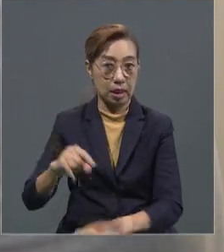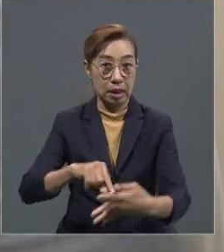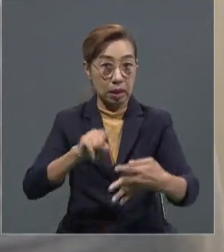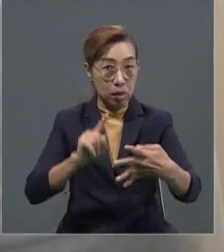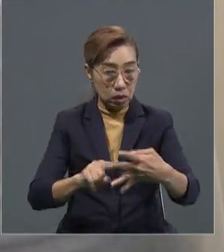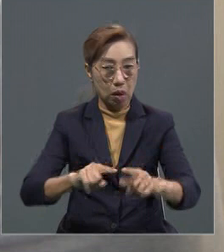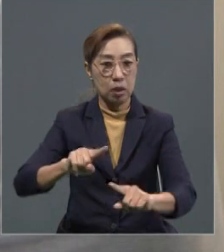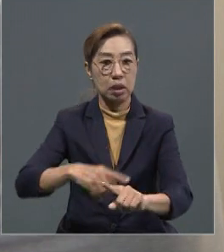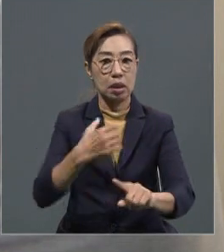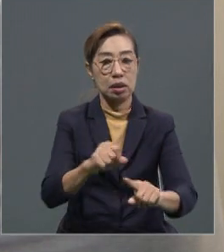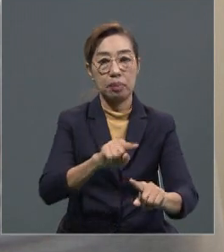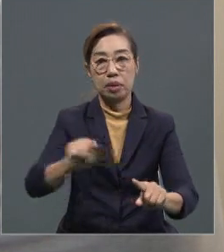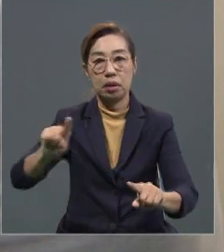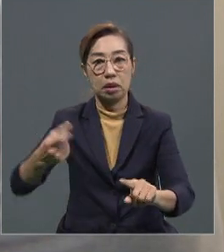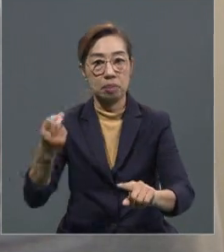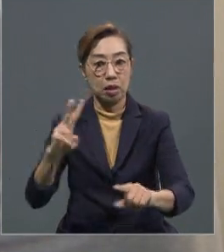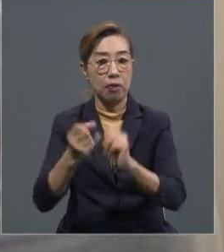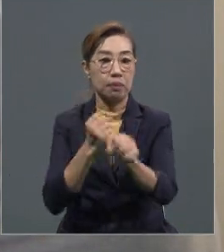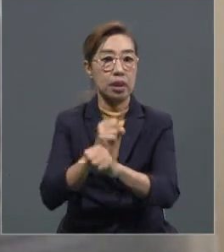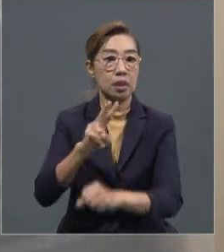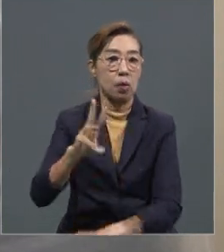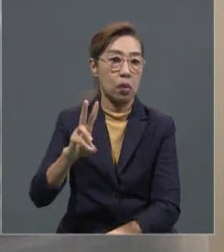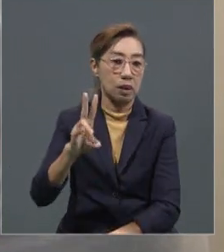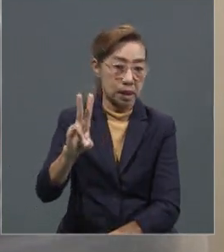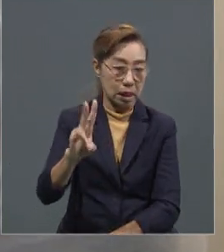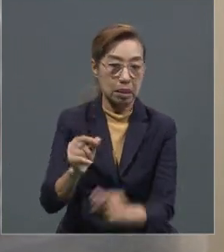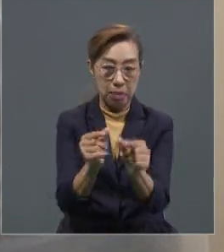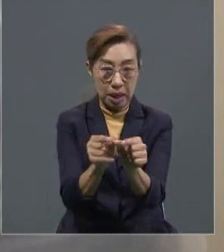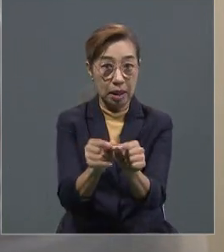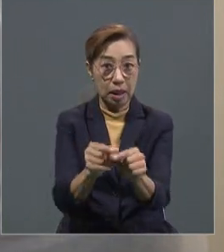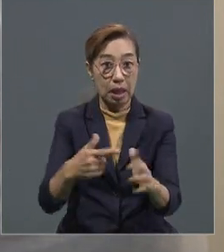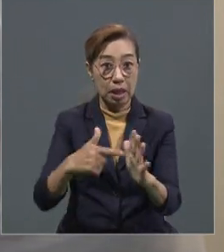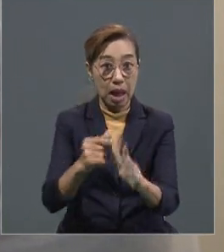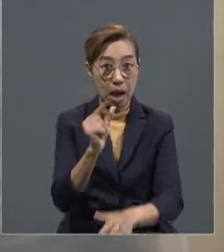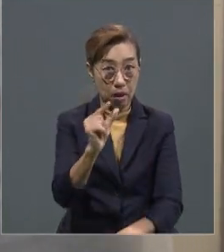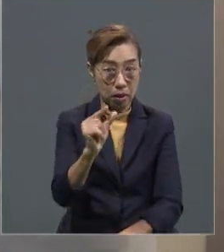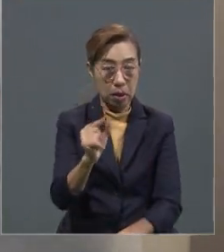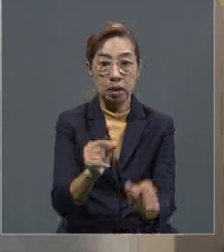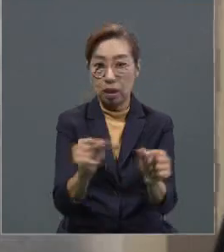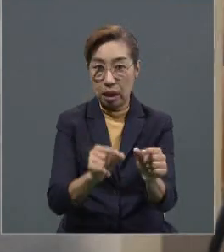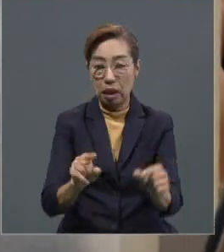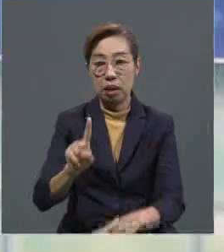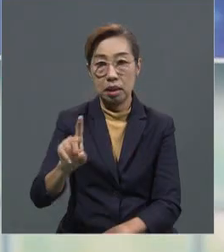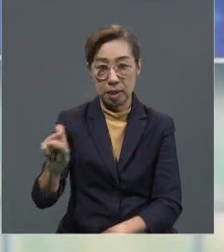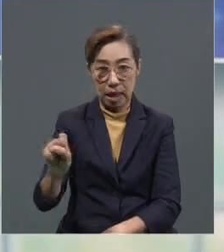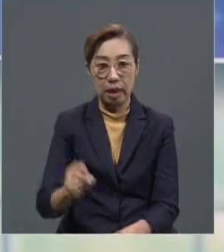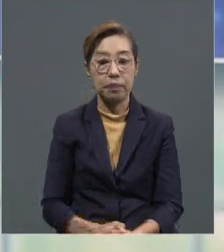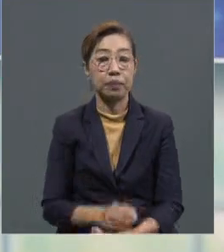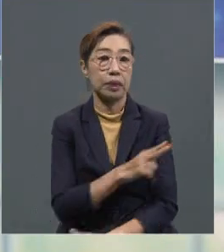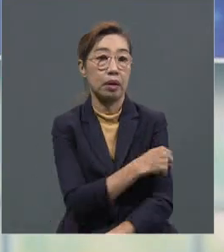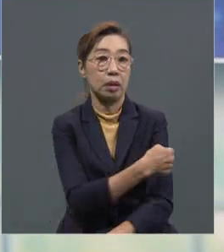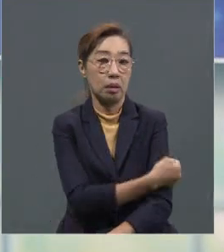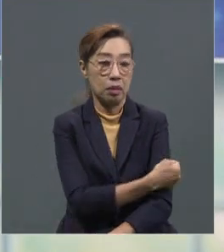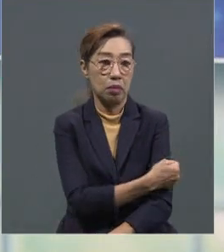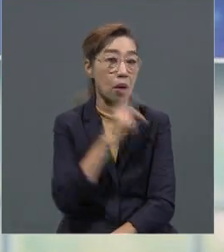ตุลาคมถึงเดือนธันวาคม 2567จำนวน 100,000โดสแพทย์หญิงอติพรอิงสาธิตผู้อำนวยการโรง